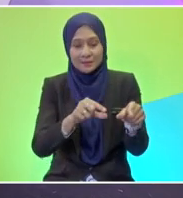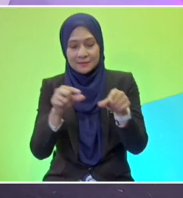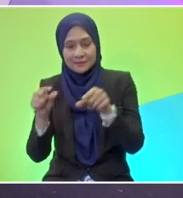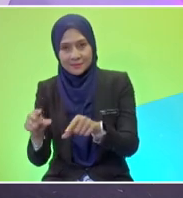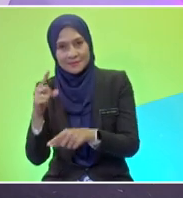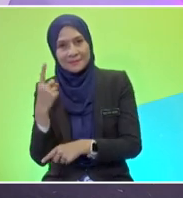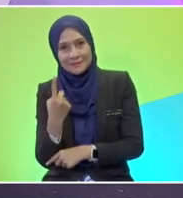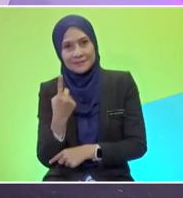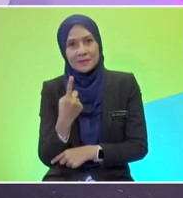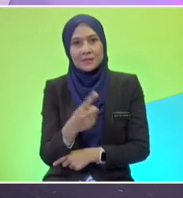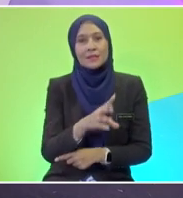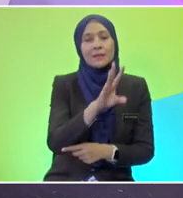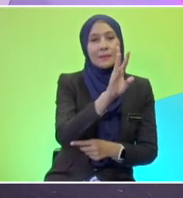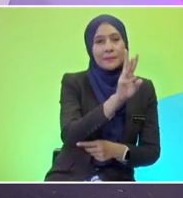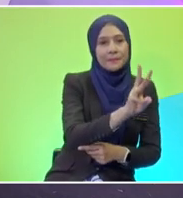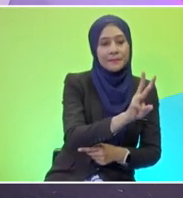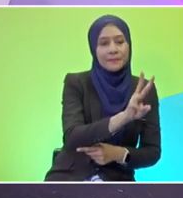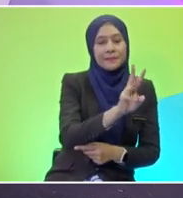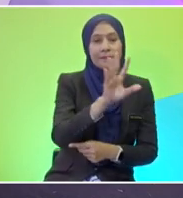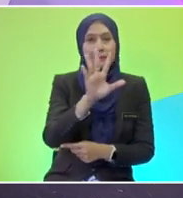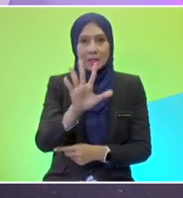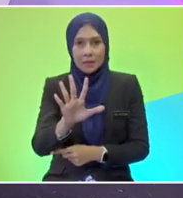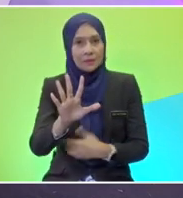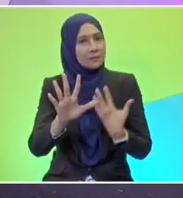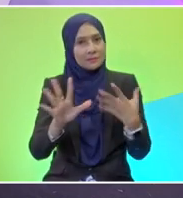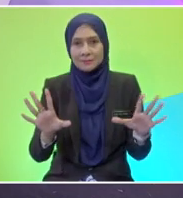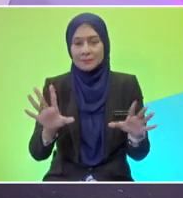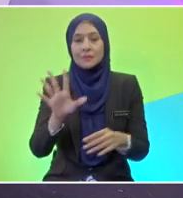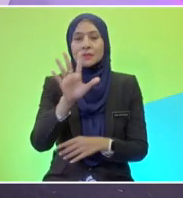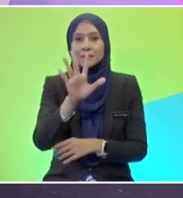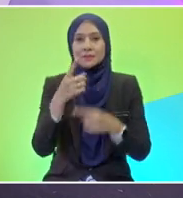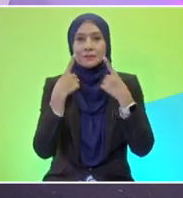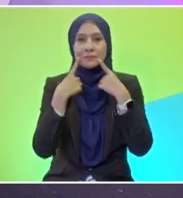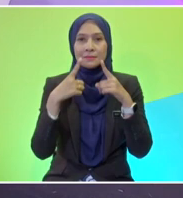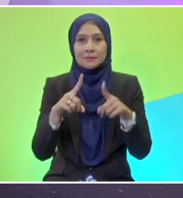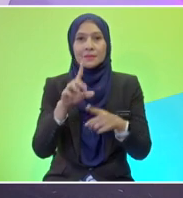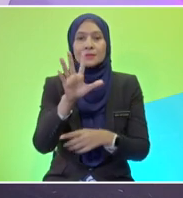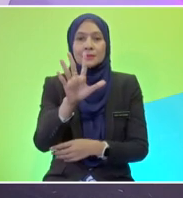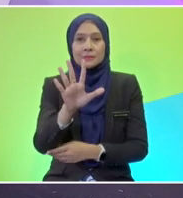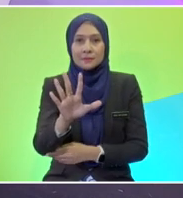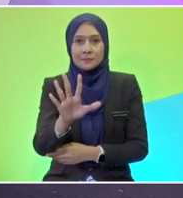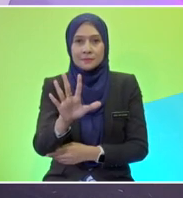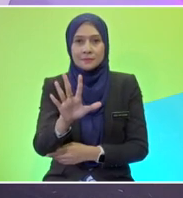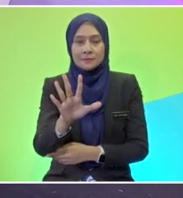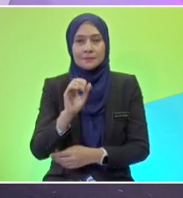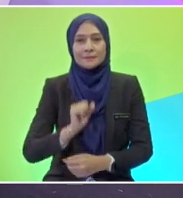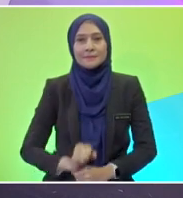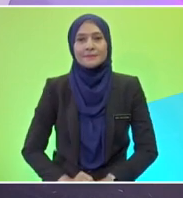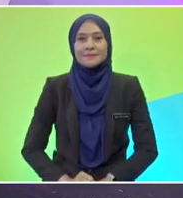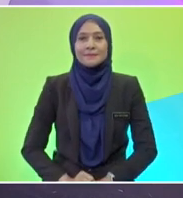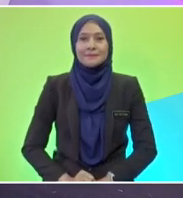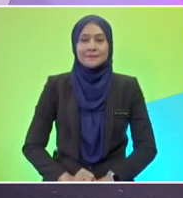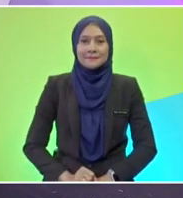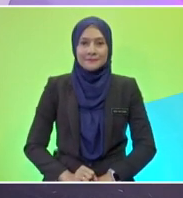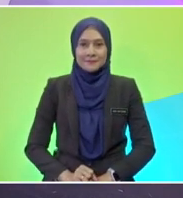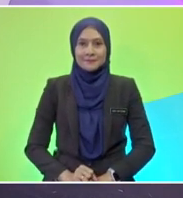boleh. Okey. Betul tu. Kalau 6 tolak 5 boleh. Soalan nak 6 tolak 1. Macam tu kan cikgu? Sekali je kan?